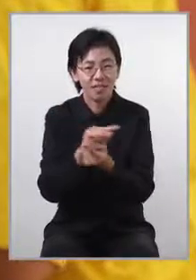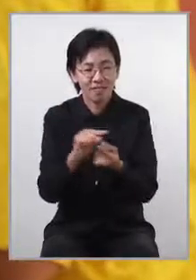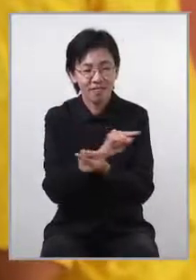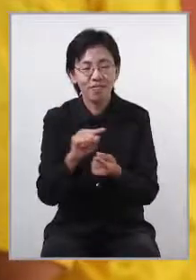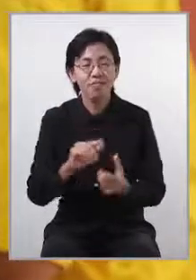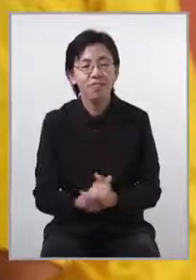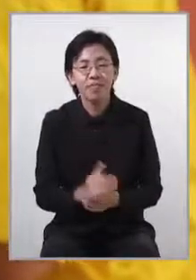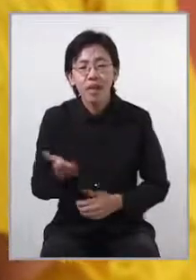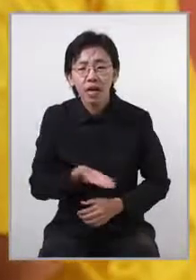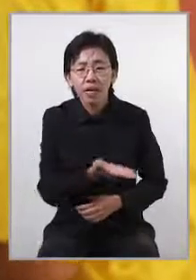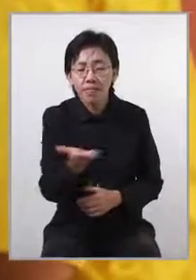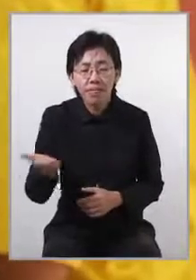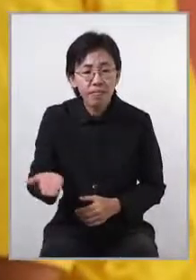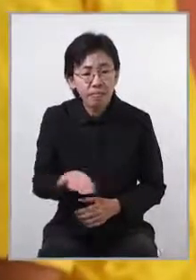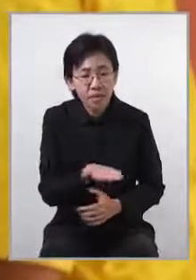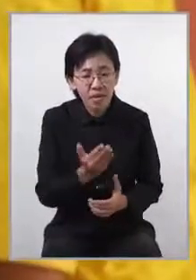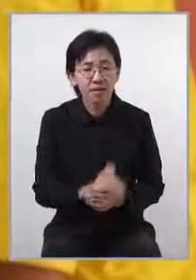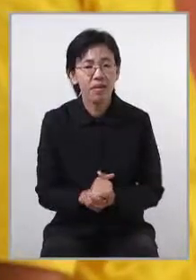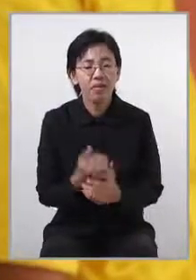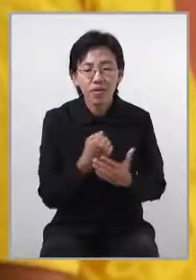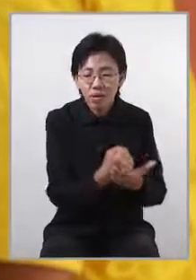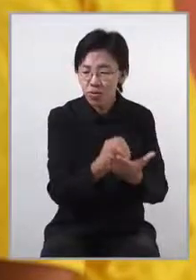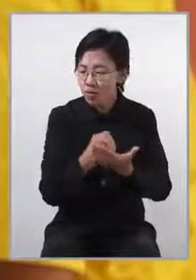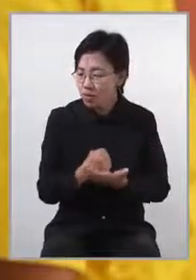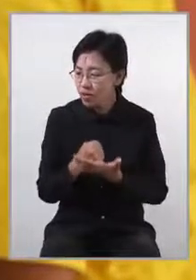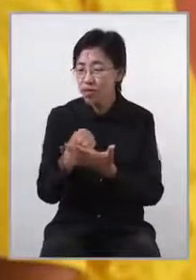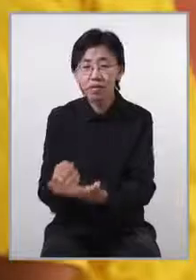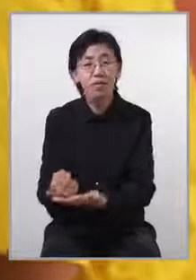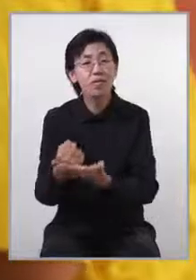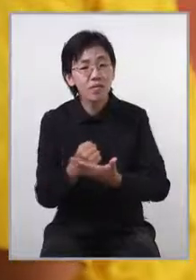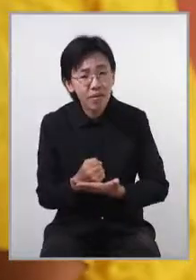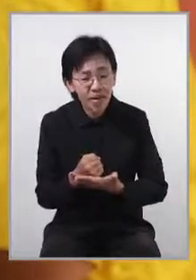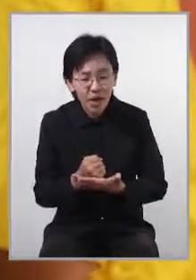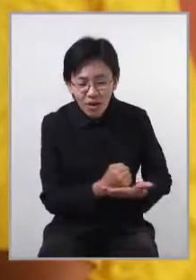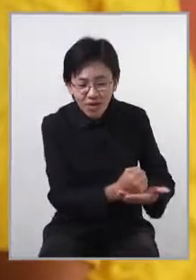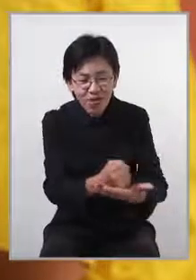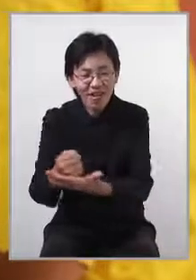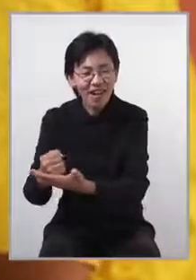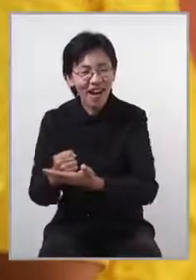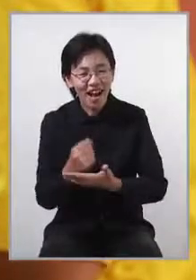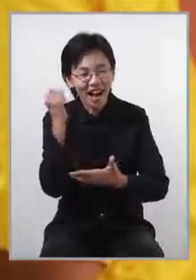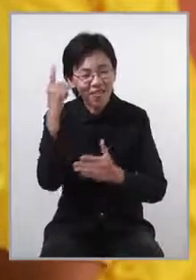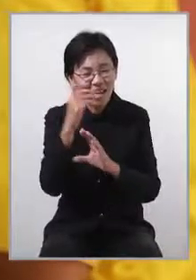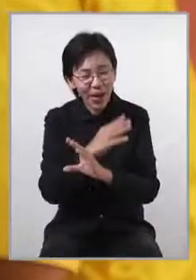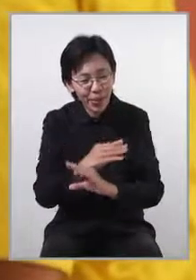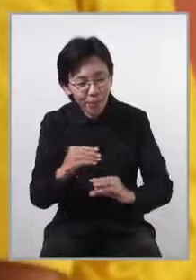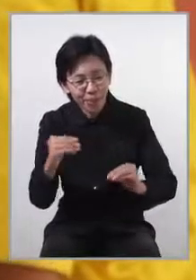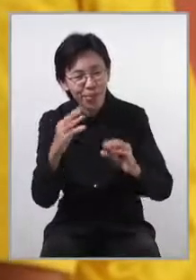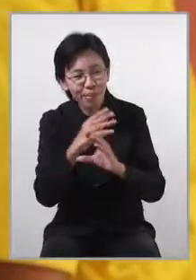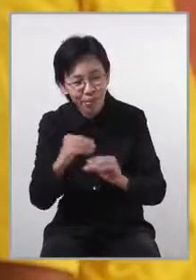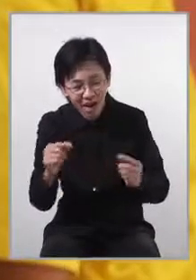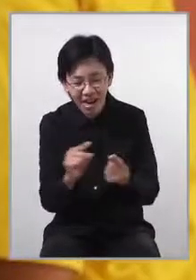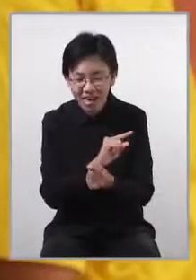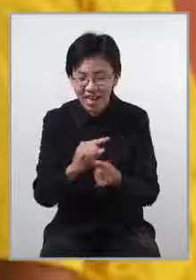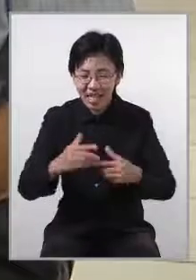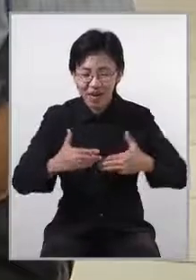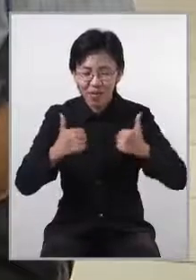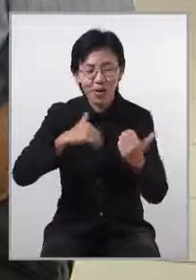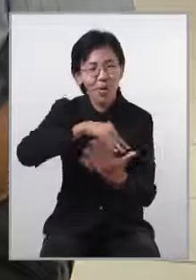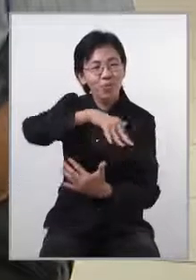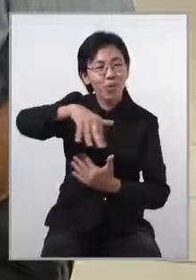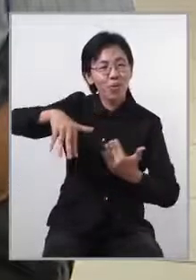เราแบ่งปันช่วยเหลือเกื้อกูลซึ่งกันและกันเราเข้าใจซึ่งกันและกันแล้วเราก็อยู่ร่วมกันอย่างมีความสุขนะครับ